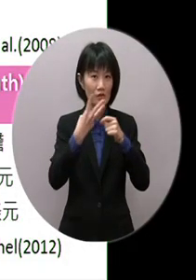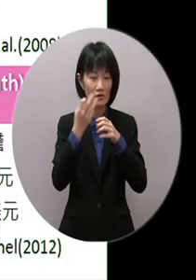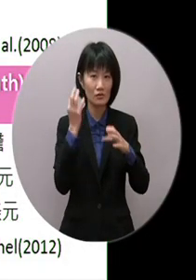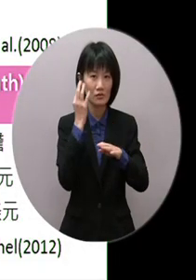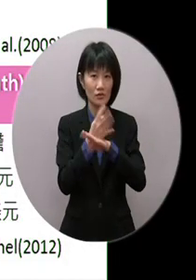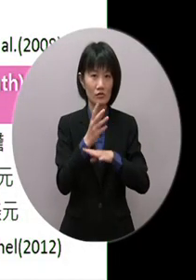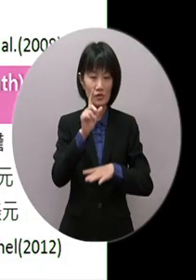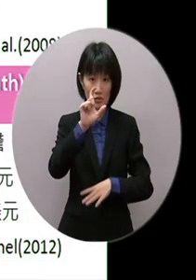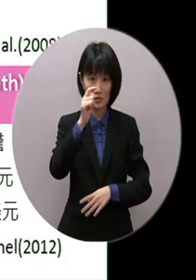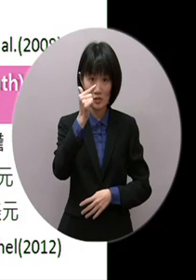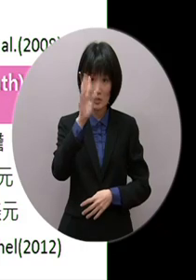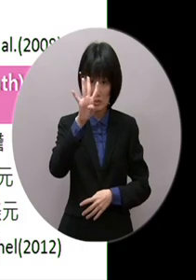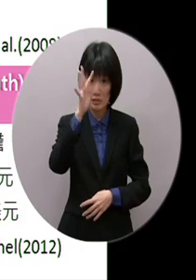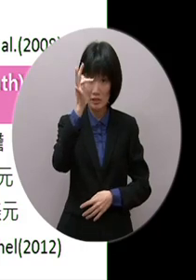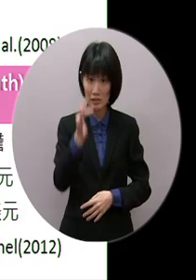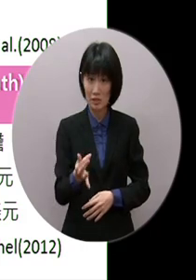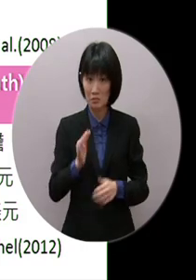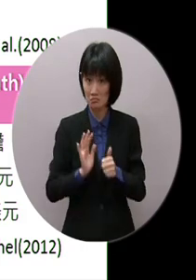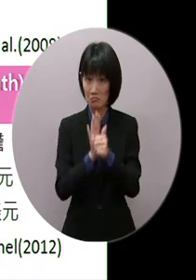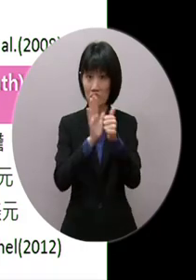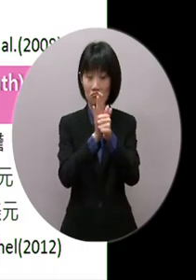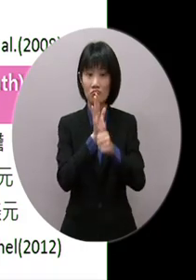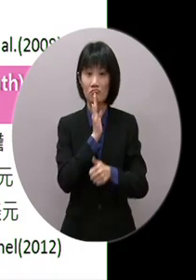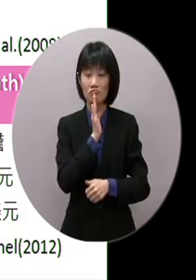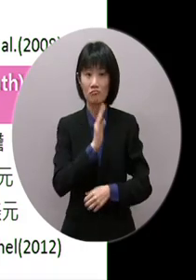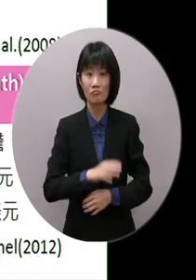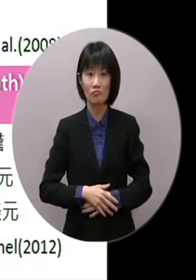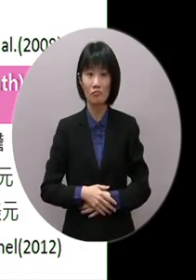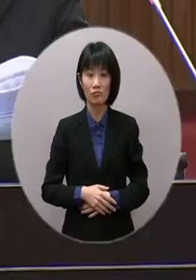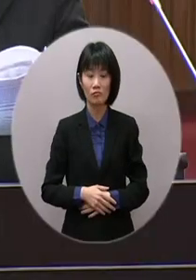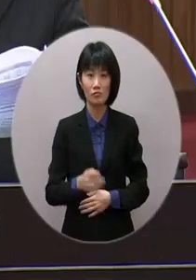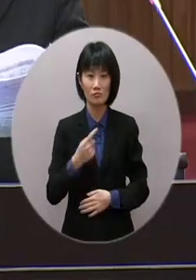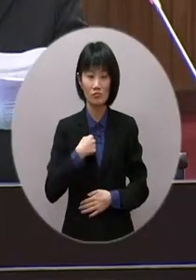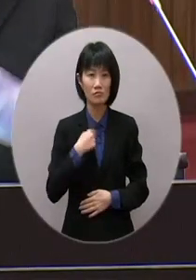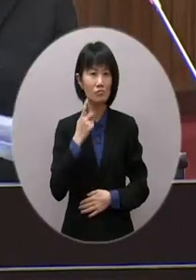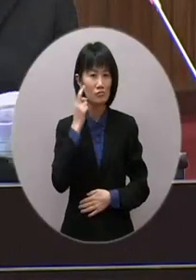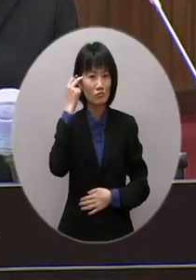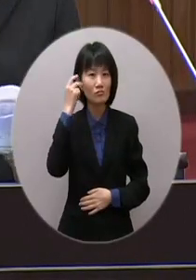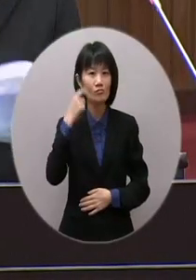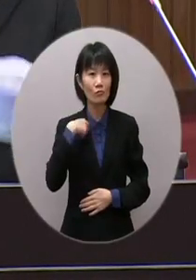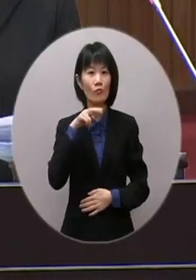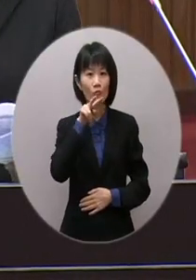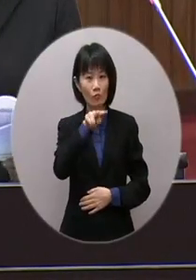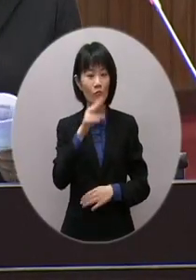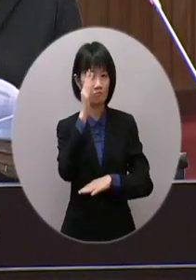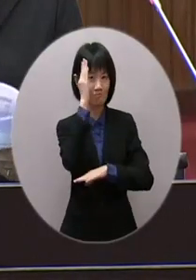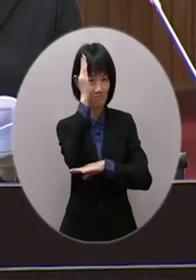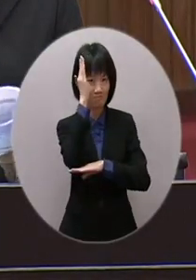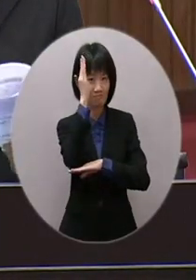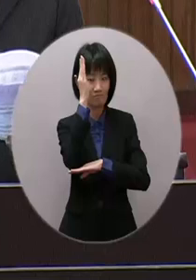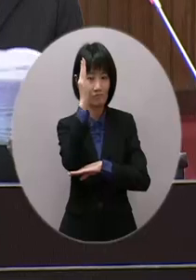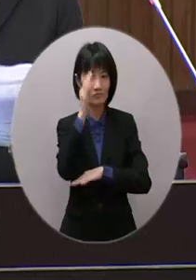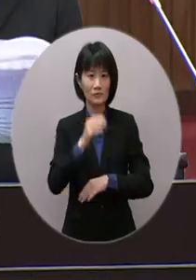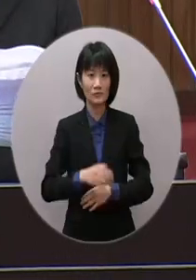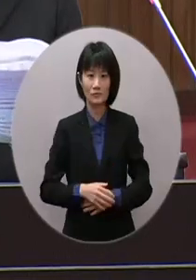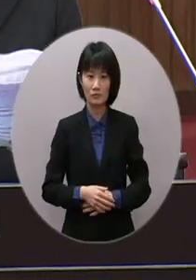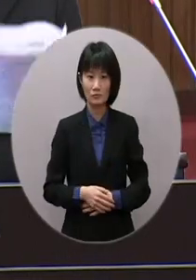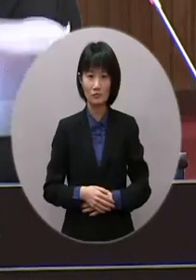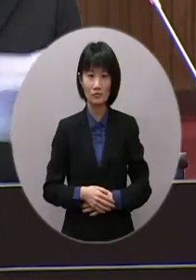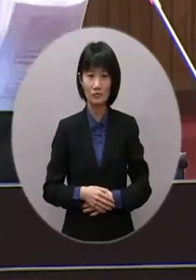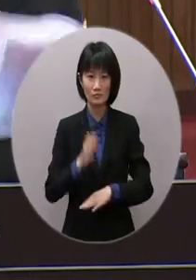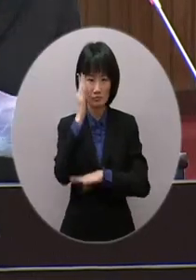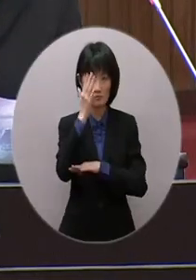64亿的一个经费？来推动，那这个部分也是我觉得我看到我们政府啊这么